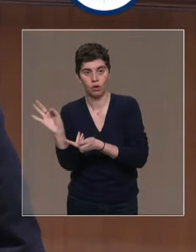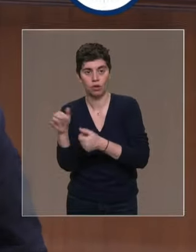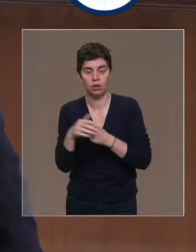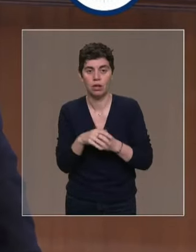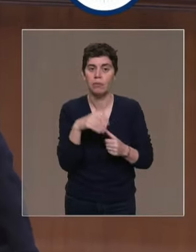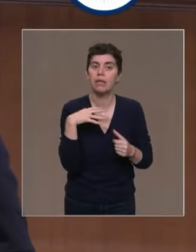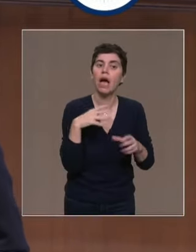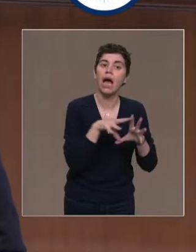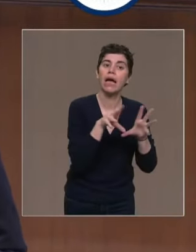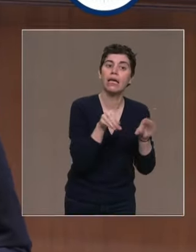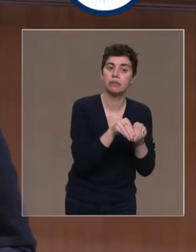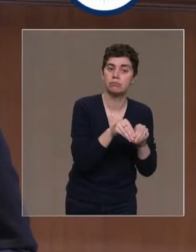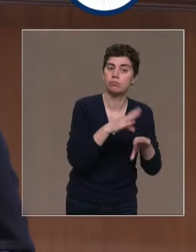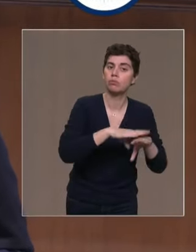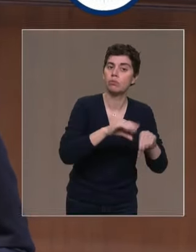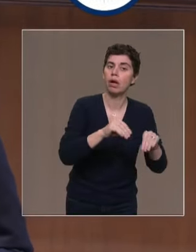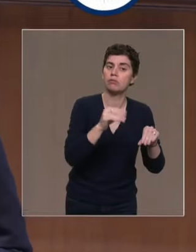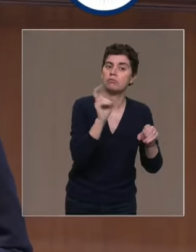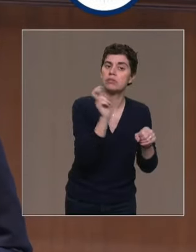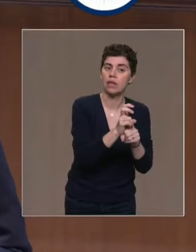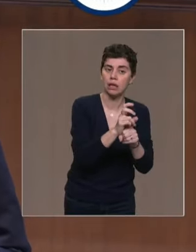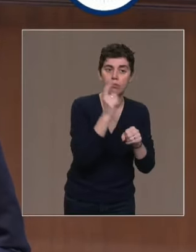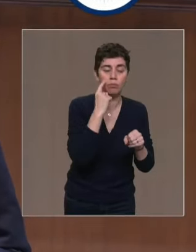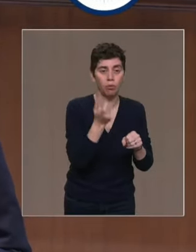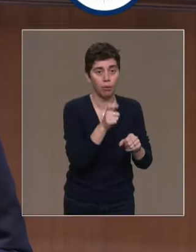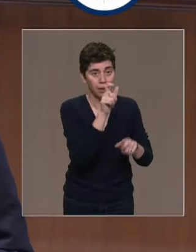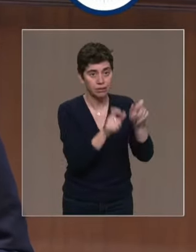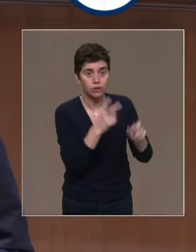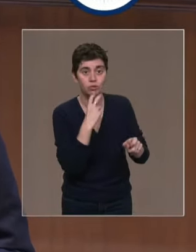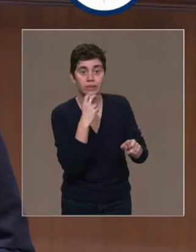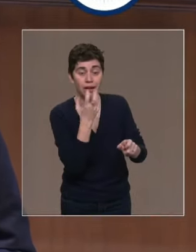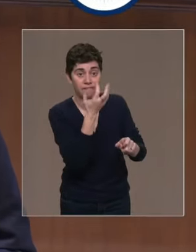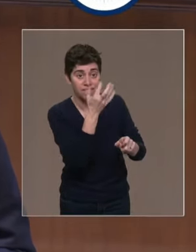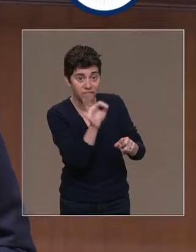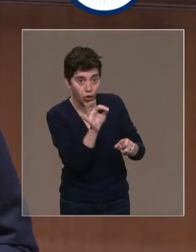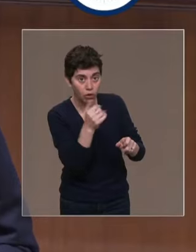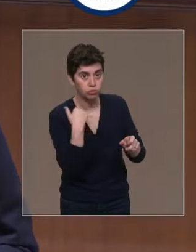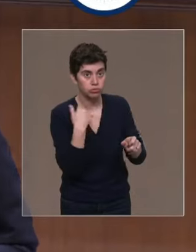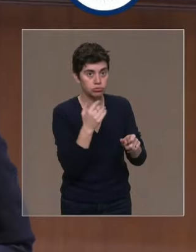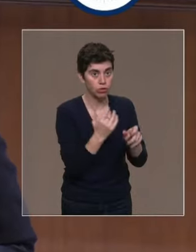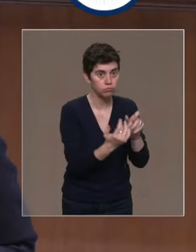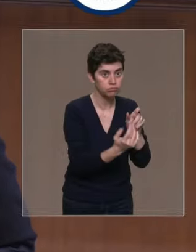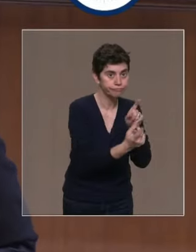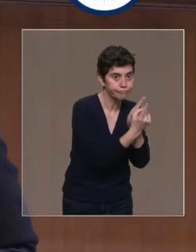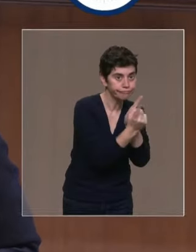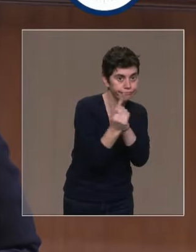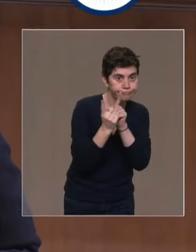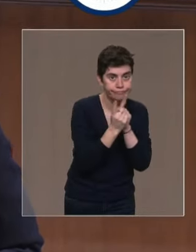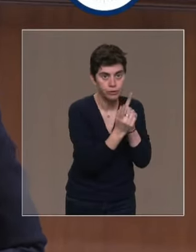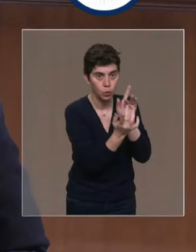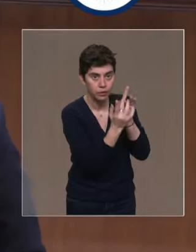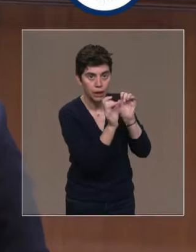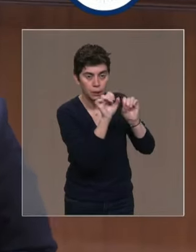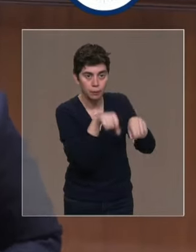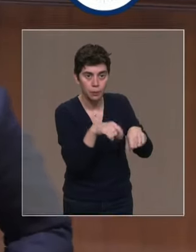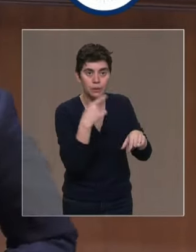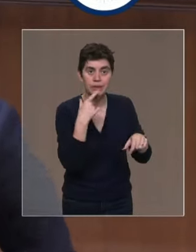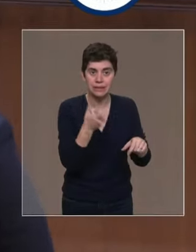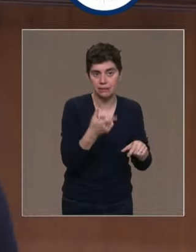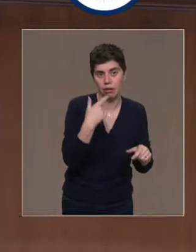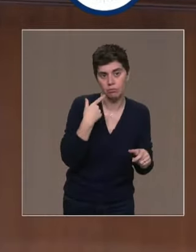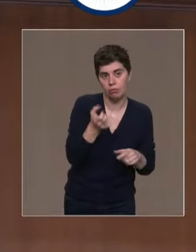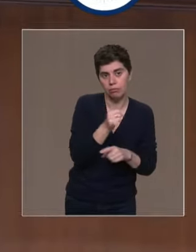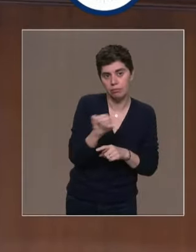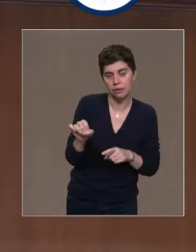le contact avec nos compatriotes. Je peux vous dire, Madame la députée, que la sécurité de ces derniers reste la priorité de mes équipes au ministère.